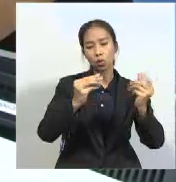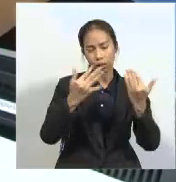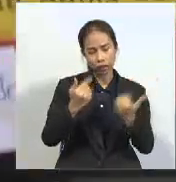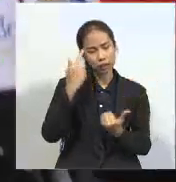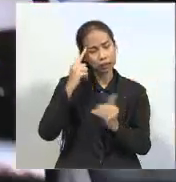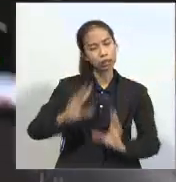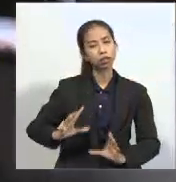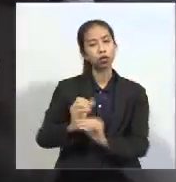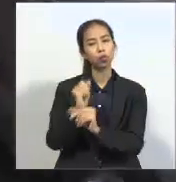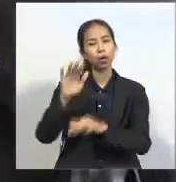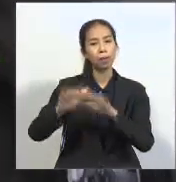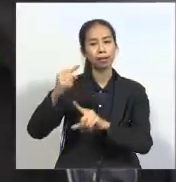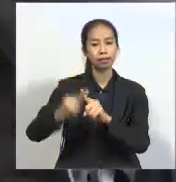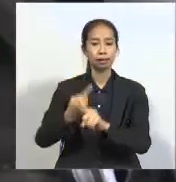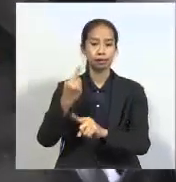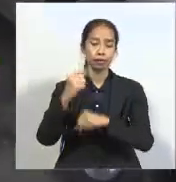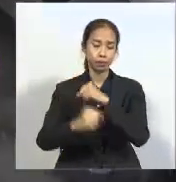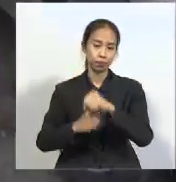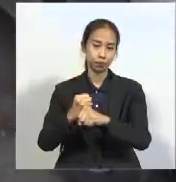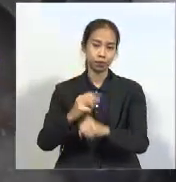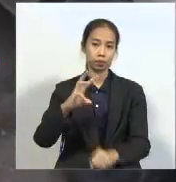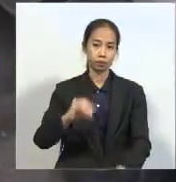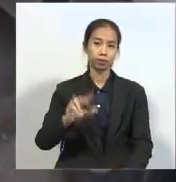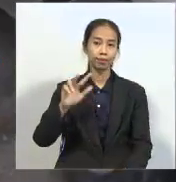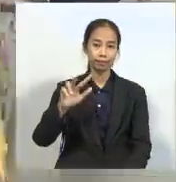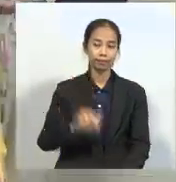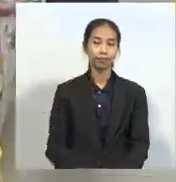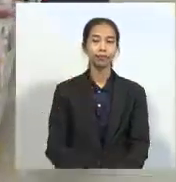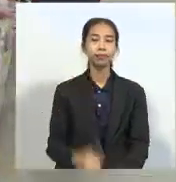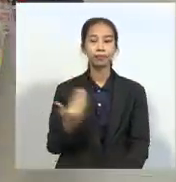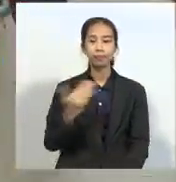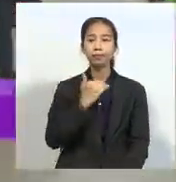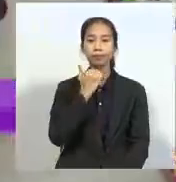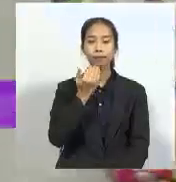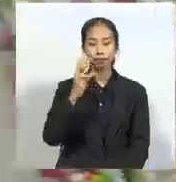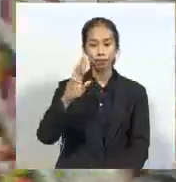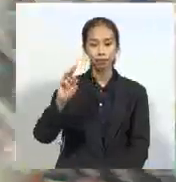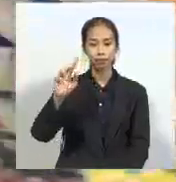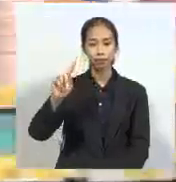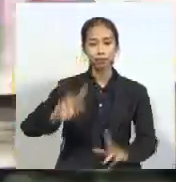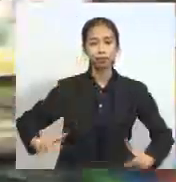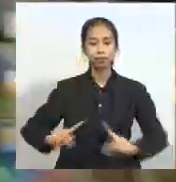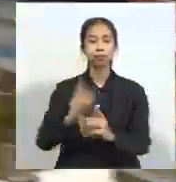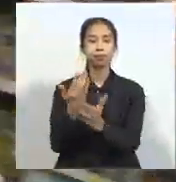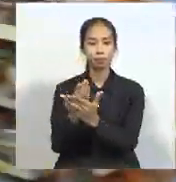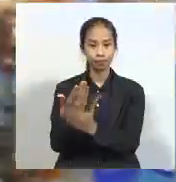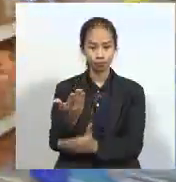ทั้งหมดภายในเดือนมกราคม2563ค่ะฟังเสียงท่านรัฐมนตรีว่าการกระทรวงการคลังค่ะ